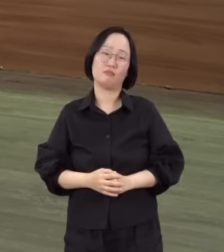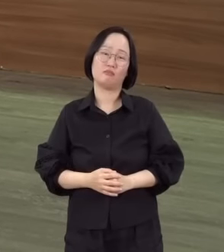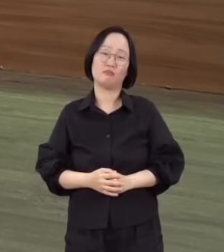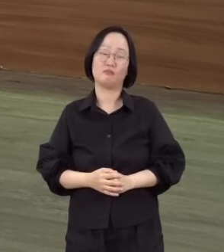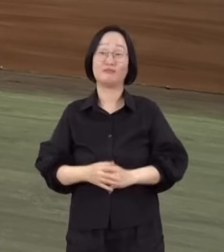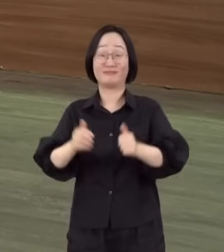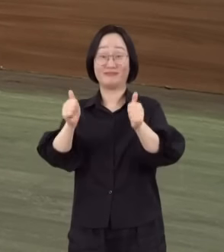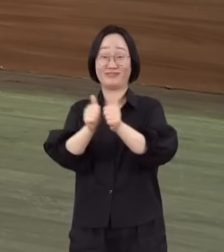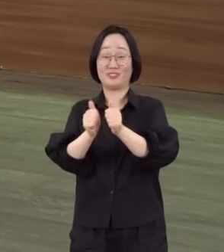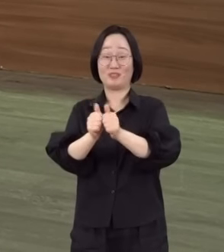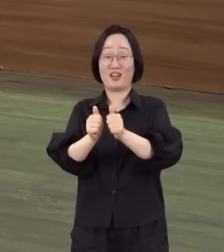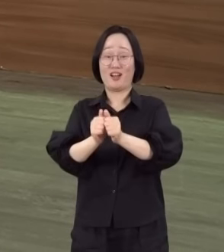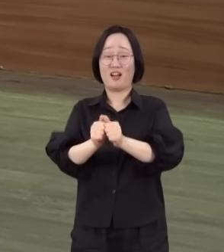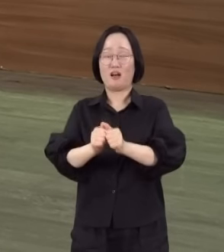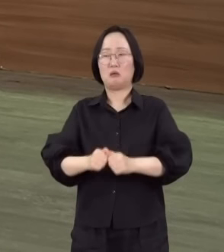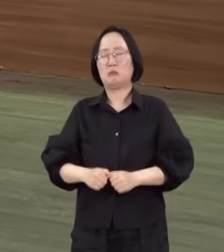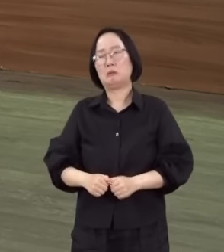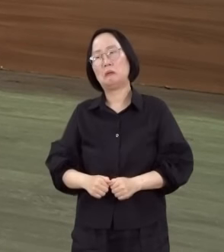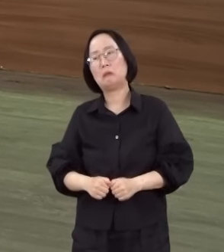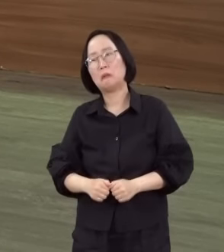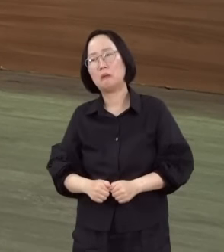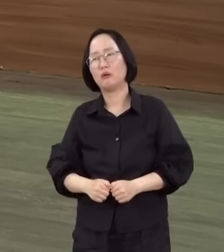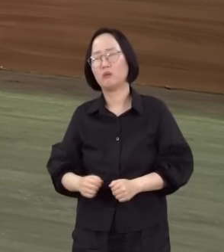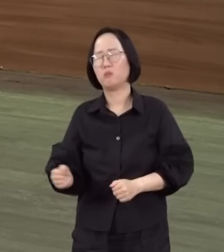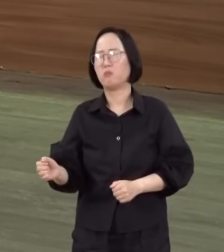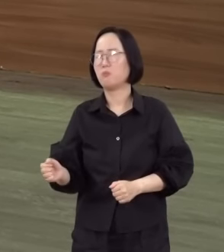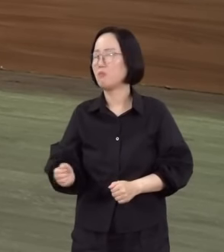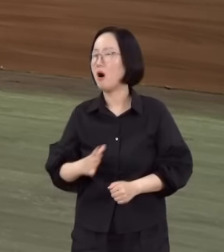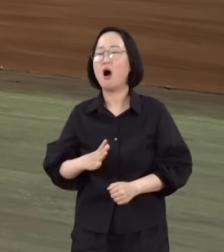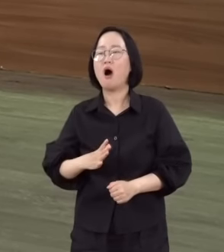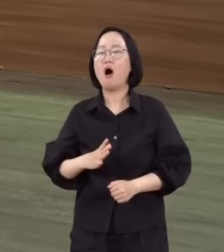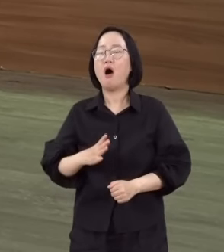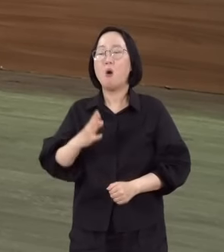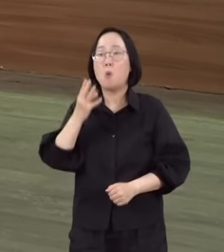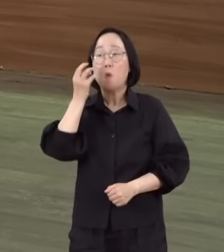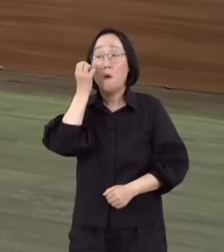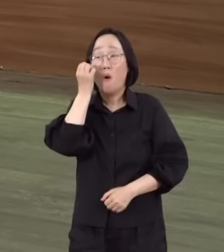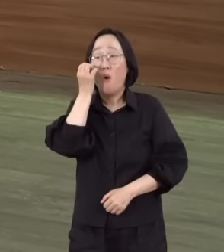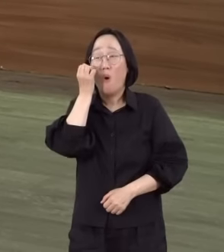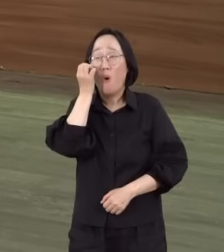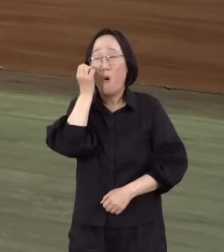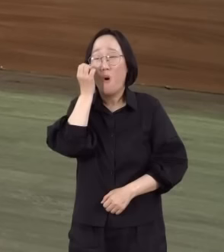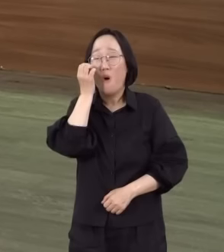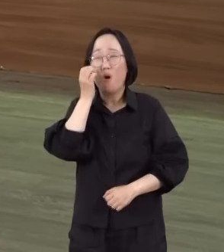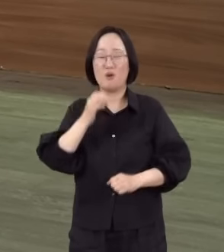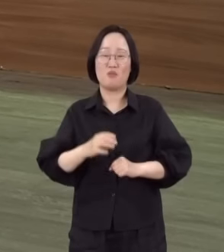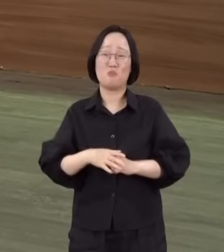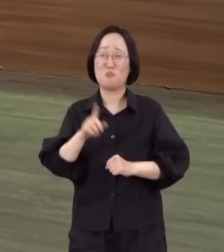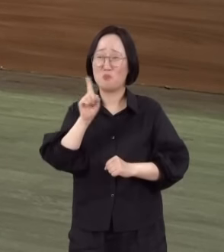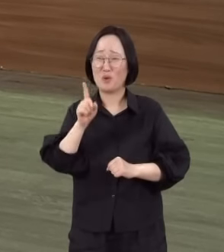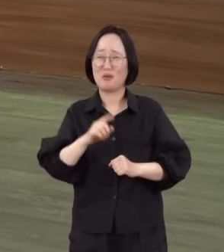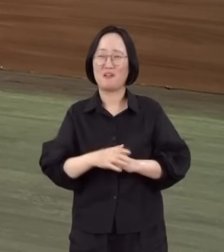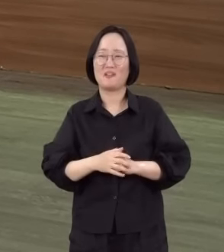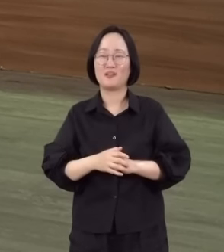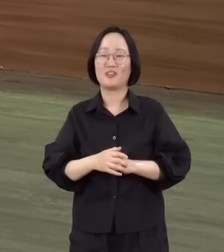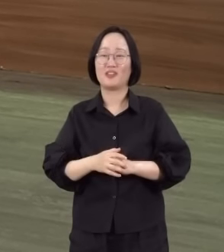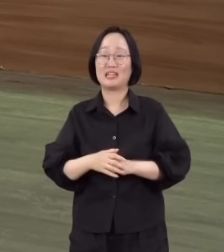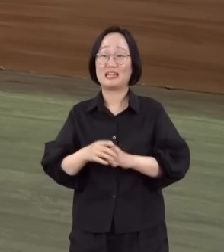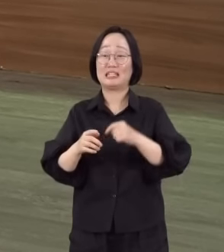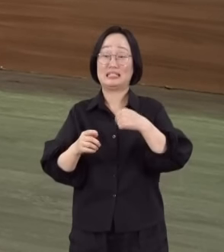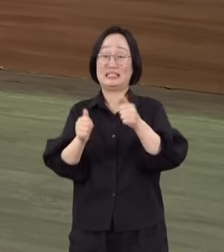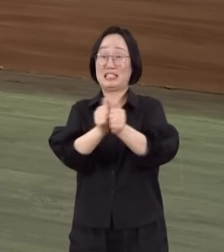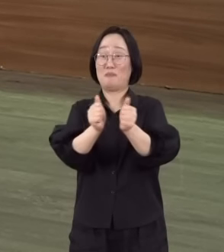연꽃이 그런데 너무너무 놀랍고 너무너무 신기한게 딴